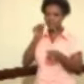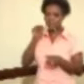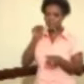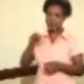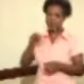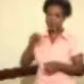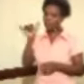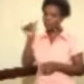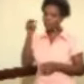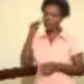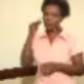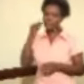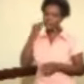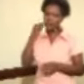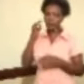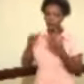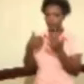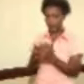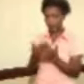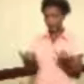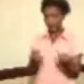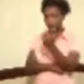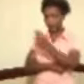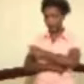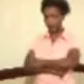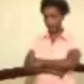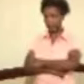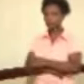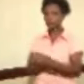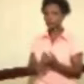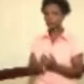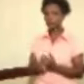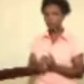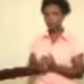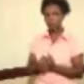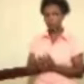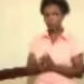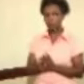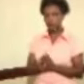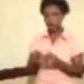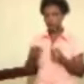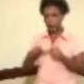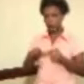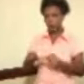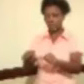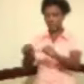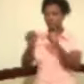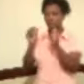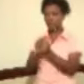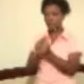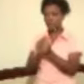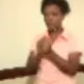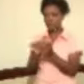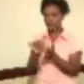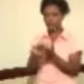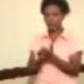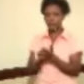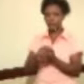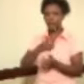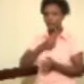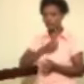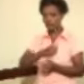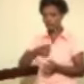Merci le public. Merci, l'incident est clos. Nous allons continuer comme on avait dit. Désolé, 30 secondes répondre. À chacun. J'ai